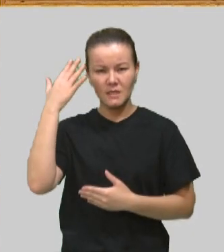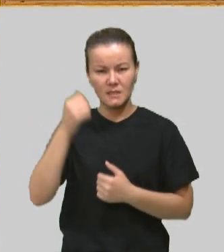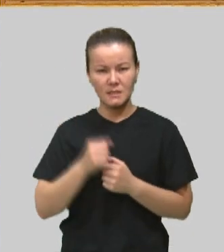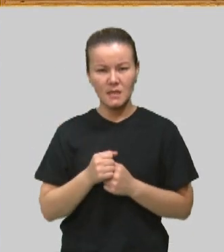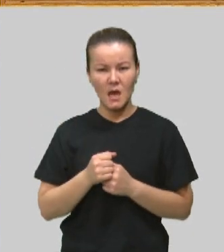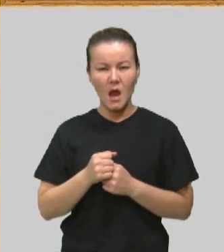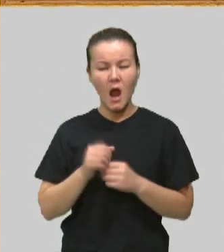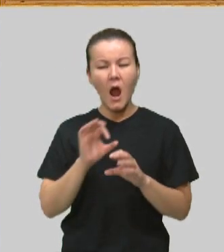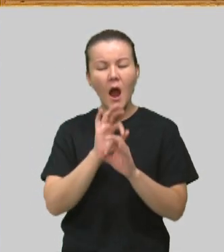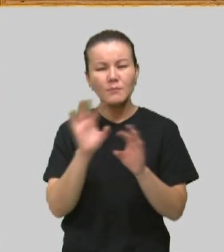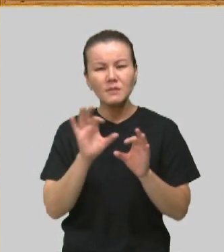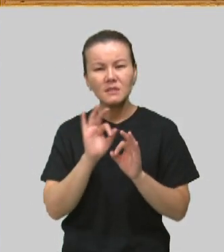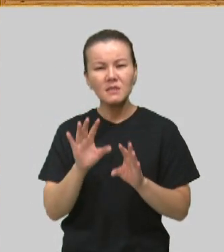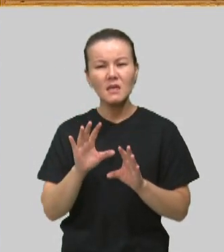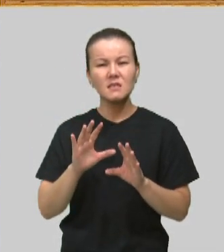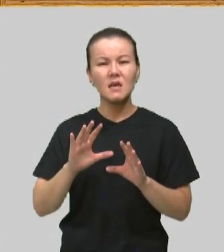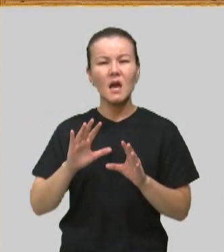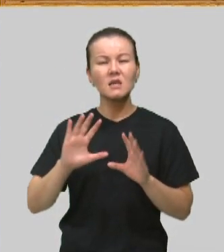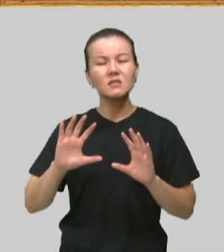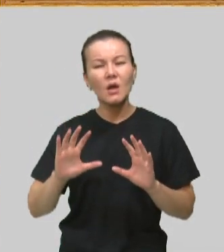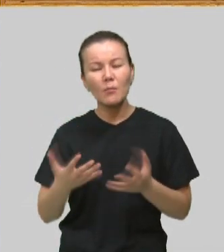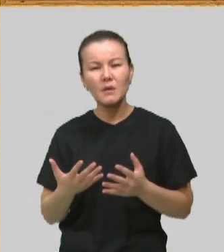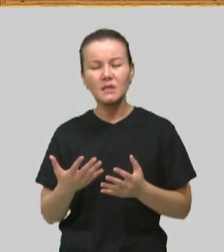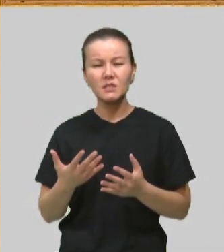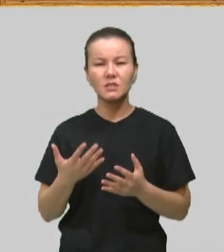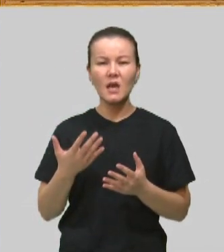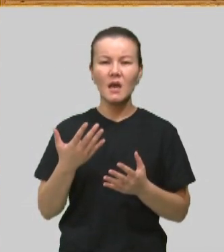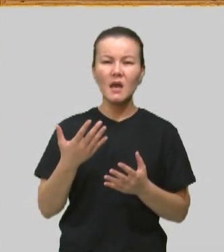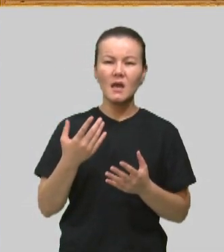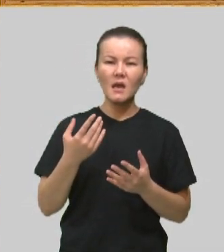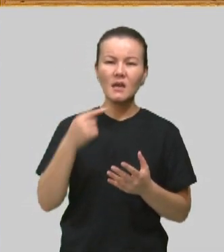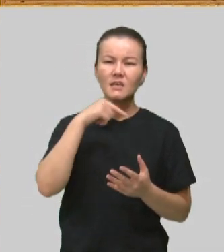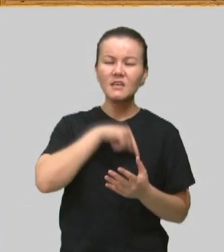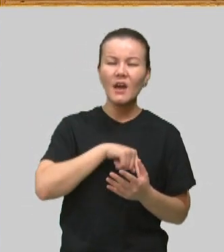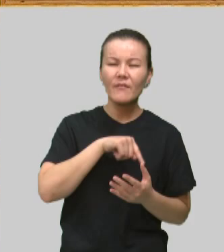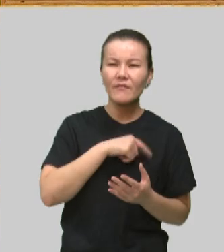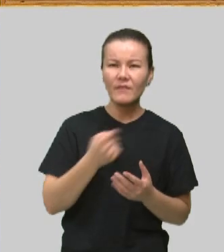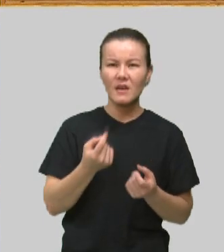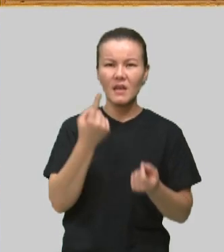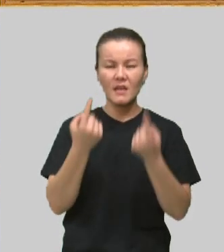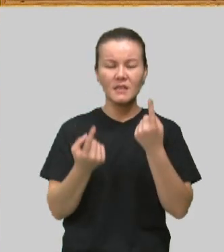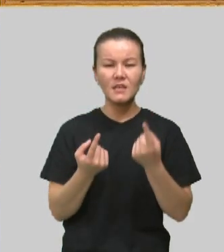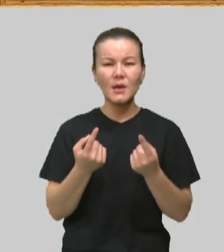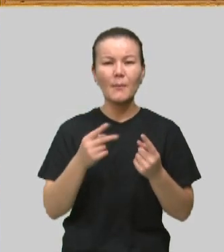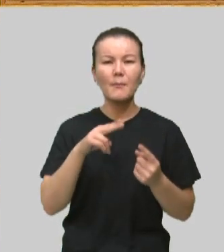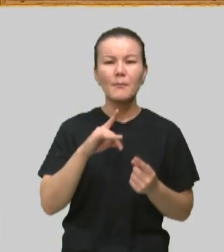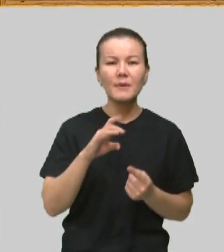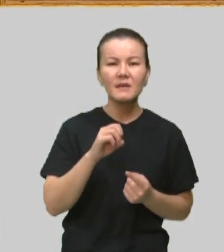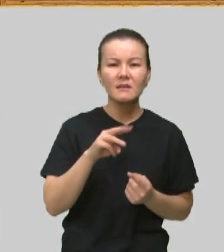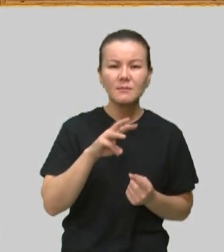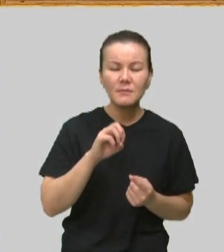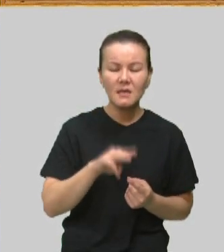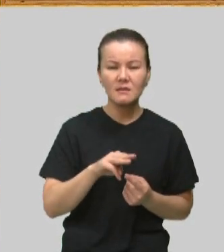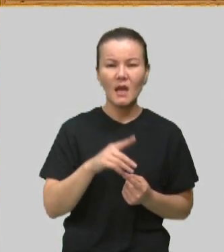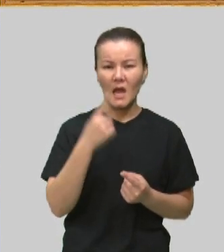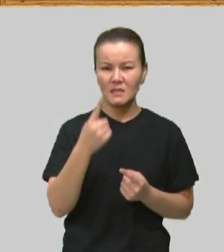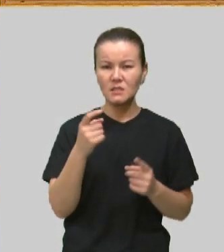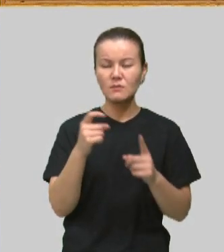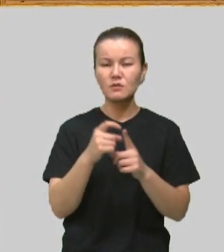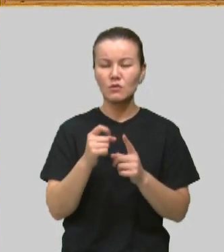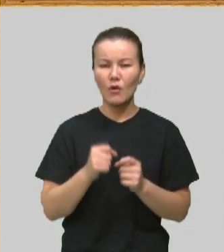мысль, описать события, явления и предметы. Одним